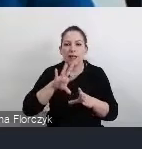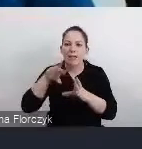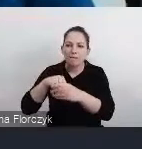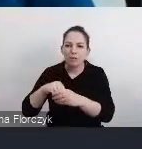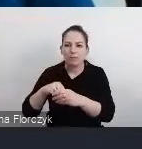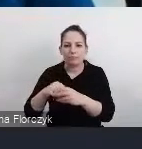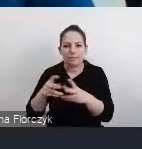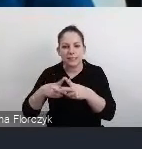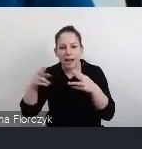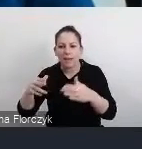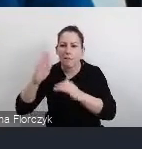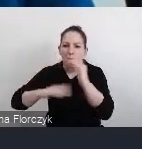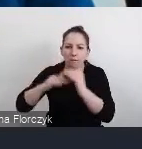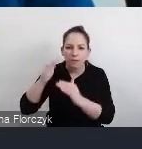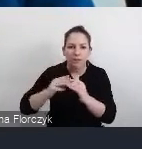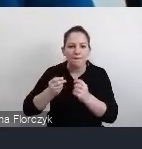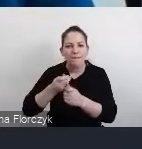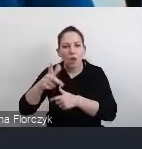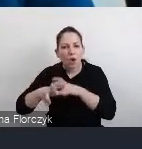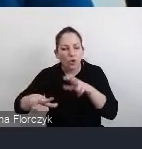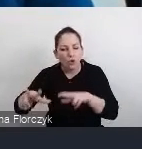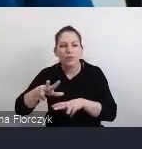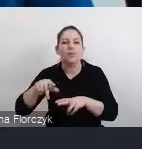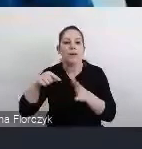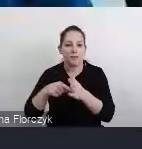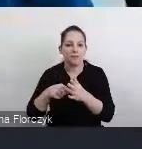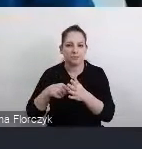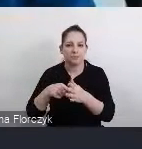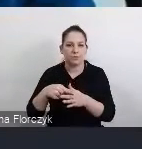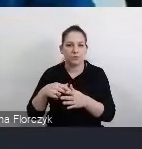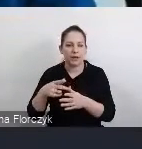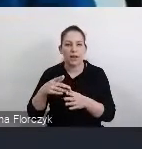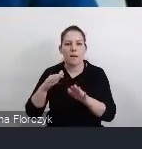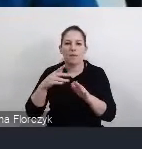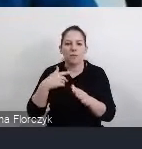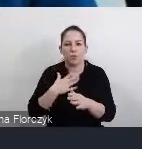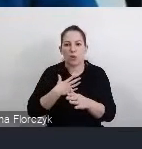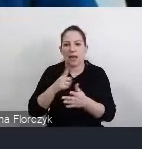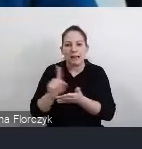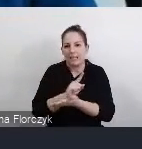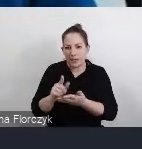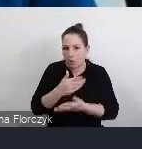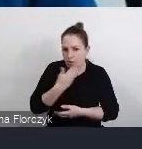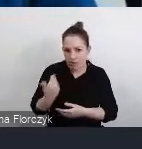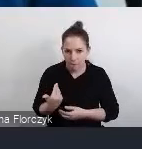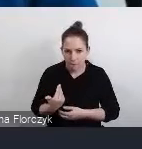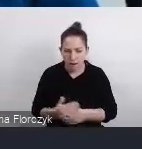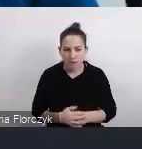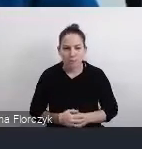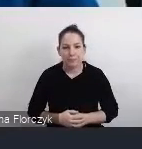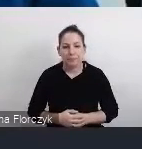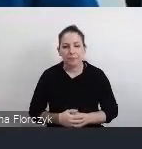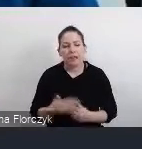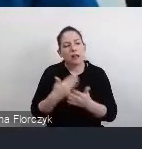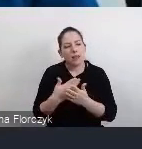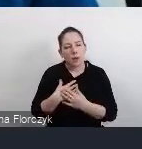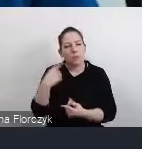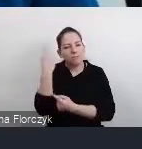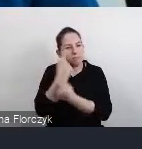w to budownictwo wielorodzinne jest mało ryzykowne i dlatego no, myślę,